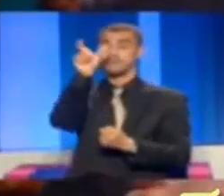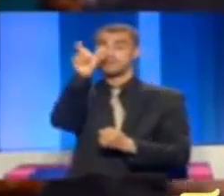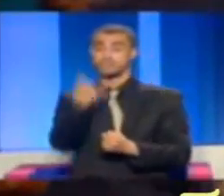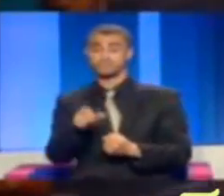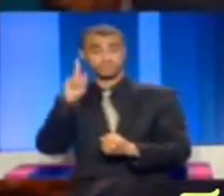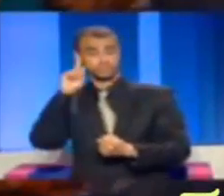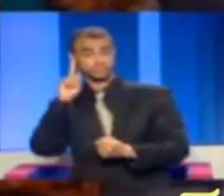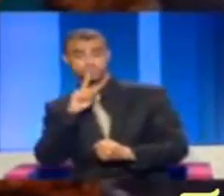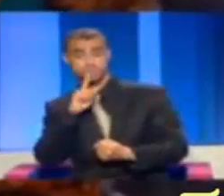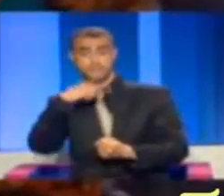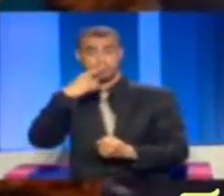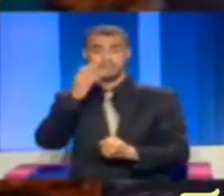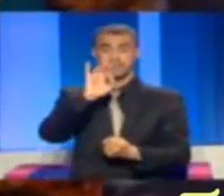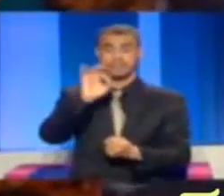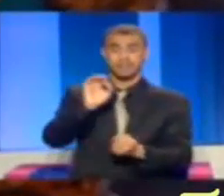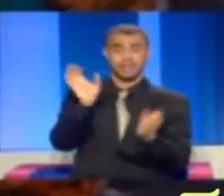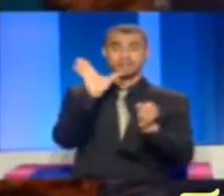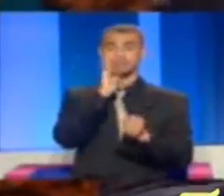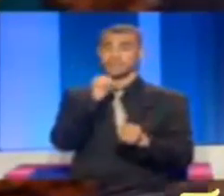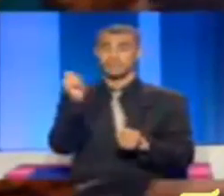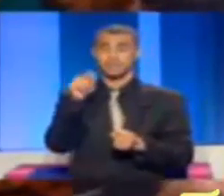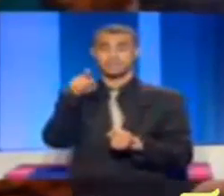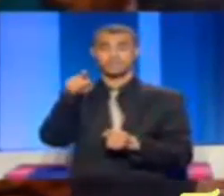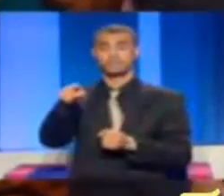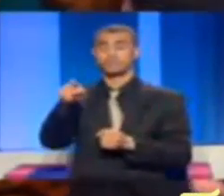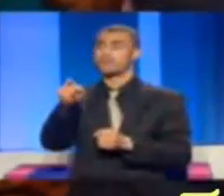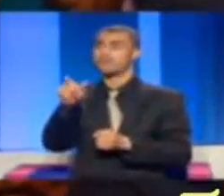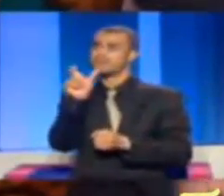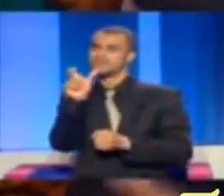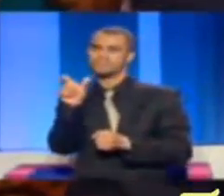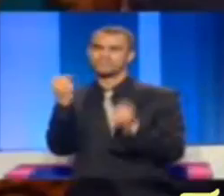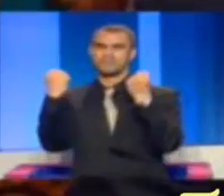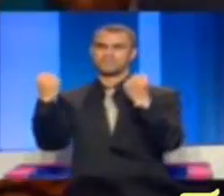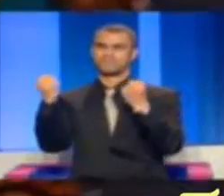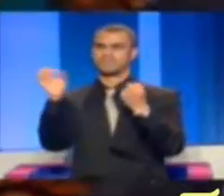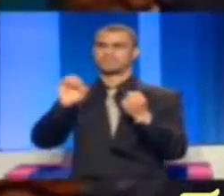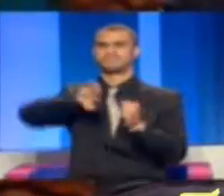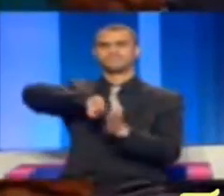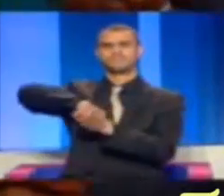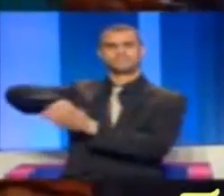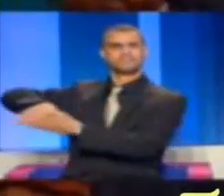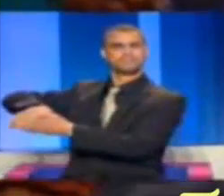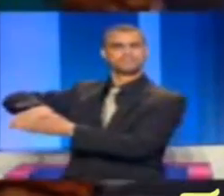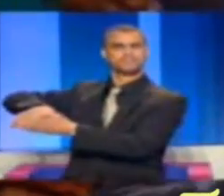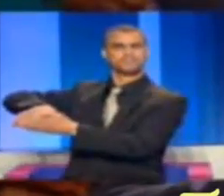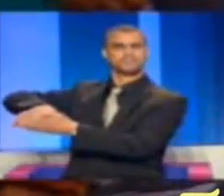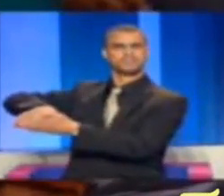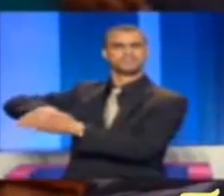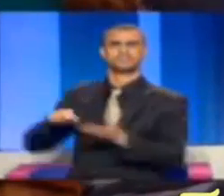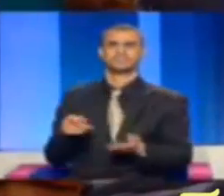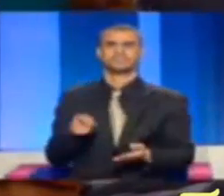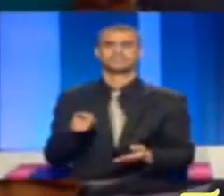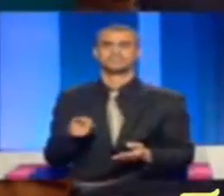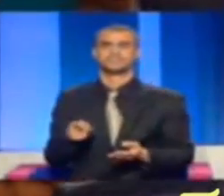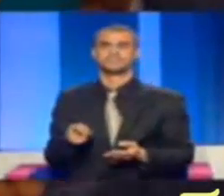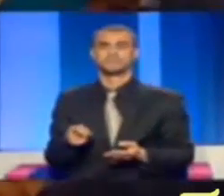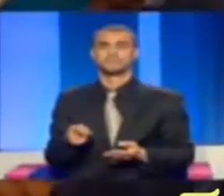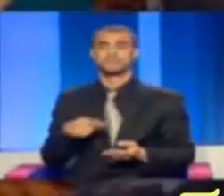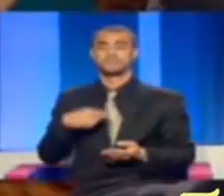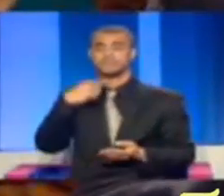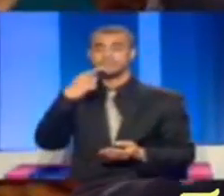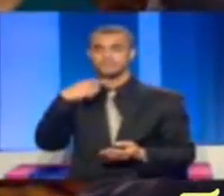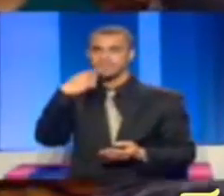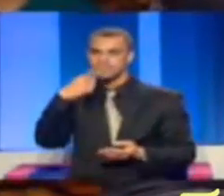تنقصيهم الحياة الاجتماعية، وتنقولوا بأن هاد الناس غير صالحين. علاش؟ لأنهم كلامهم ماشي مسوس، لا وجود